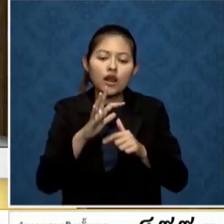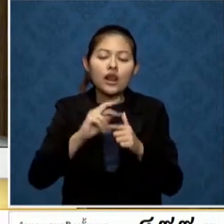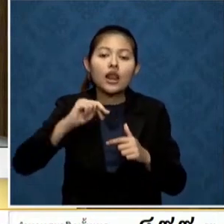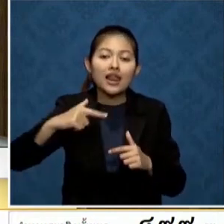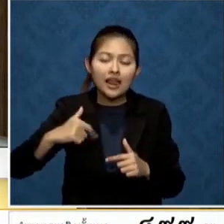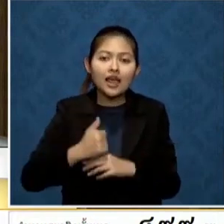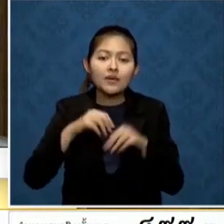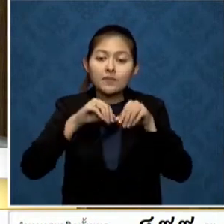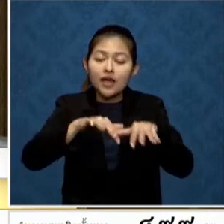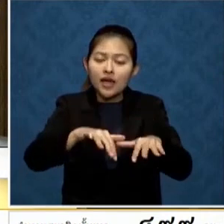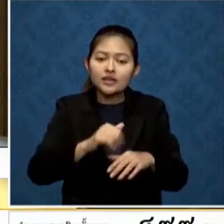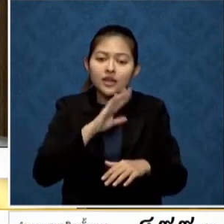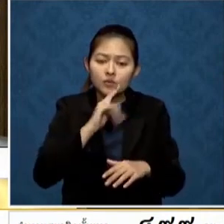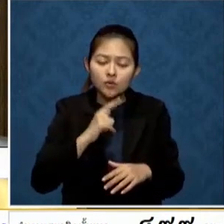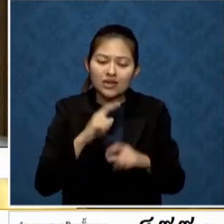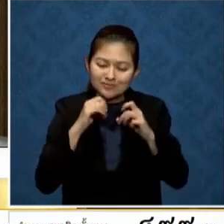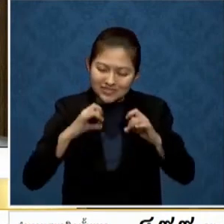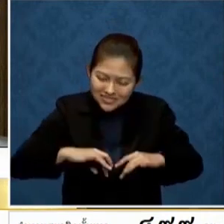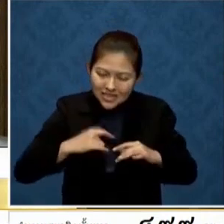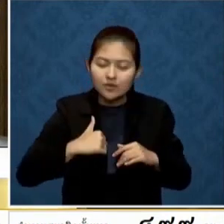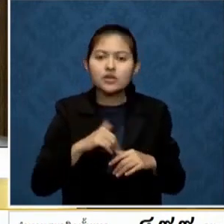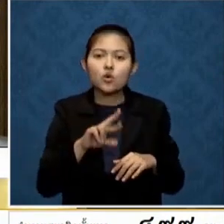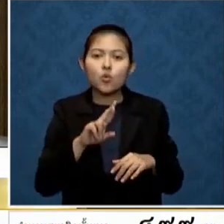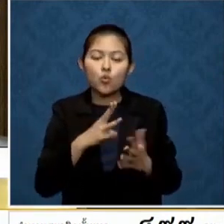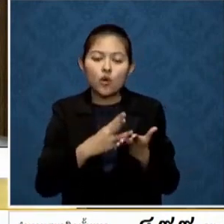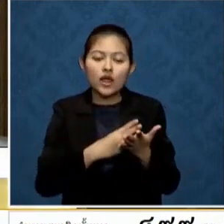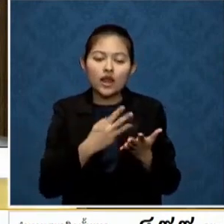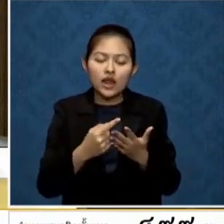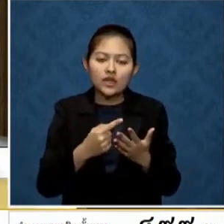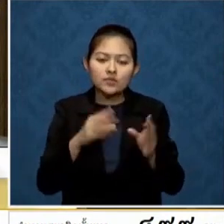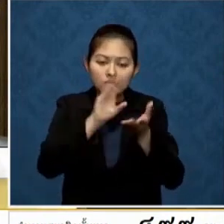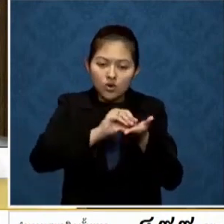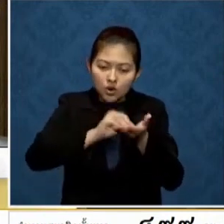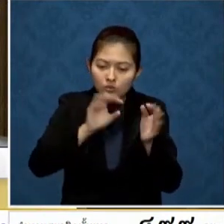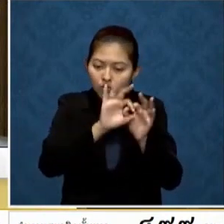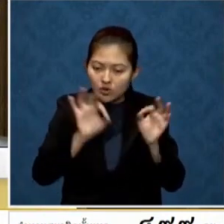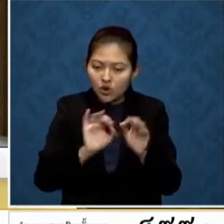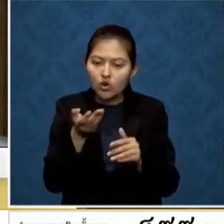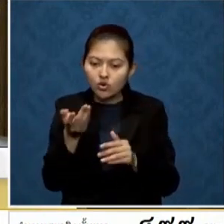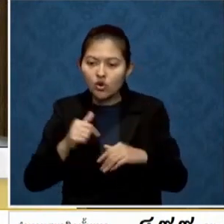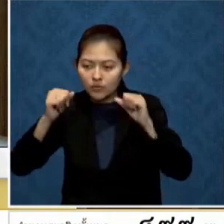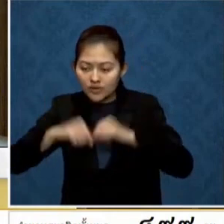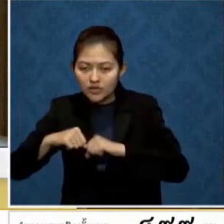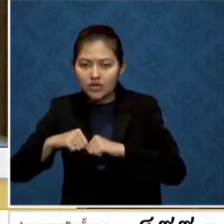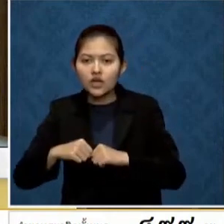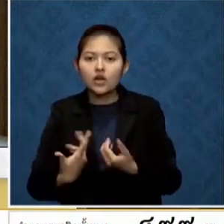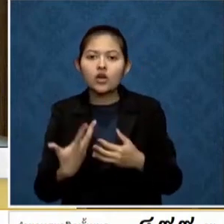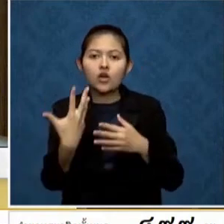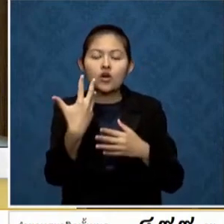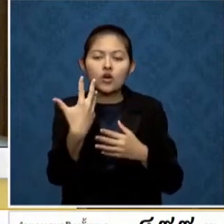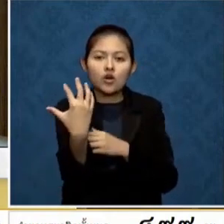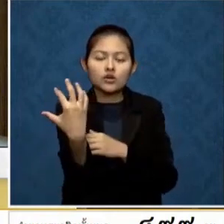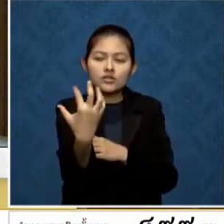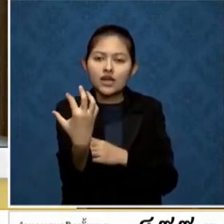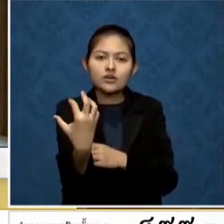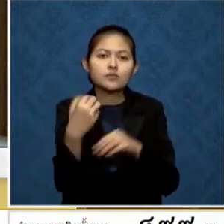หากที่ประชุมเห็นว่าจะมีความเสี่ยงเช่นนี้มีวาระใดที่มีข้อกังวลแบบนี้เนี่ยก็สามารถขอมติเพื่อให้ยุติการถ่ายทอดสด